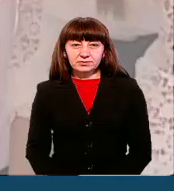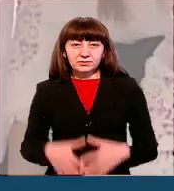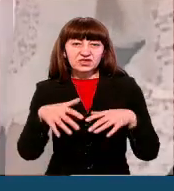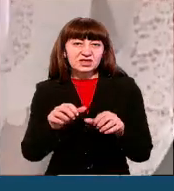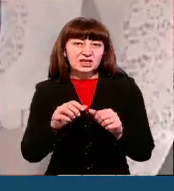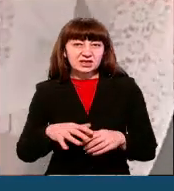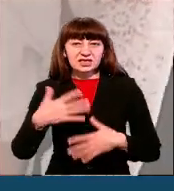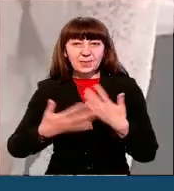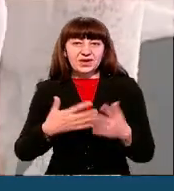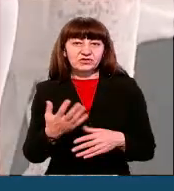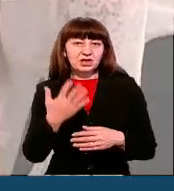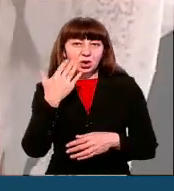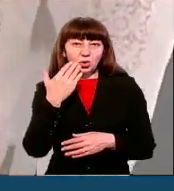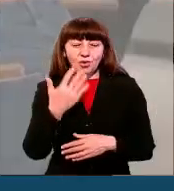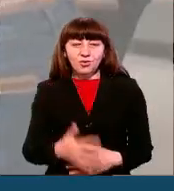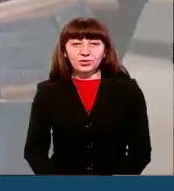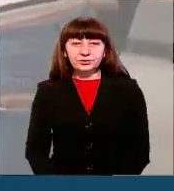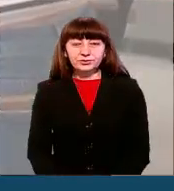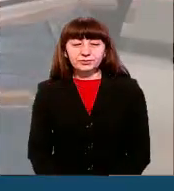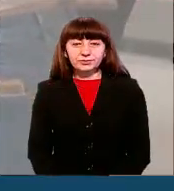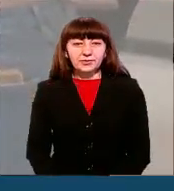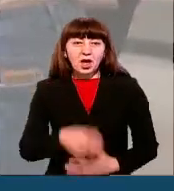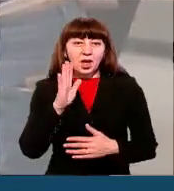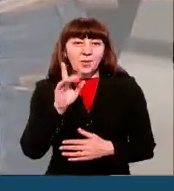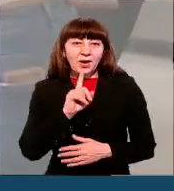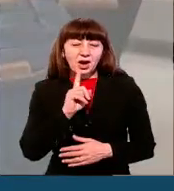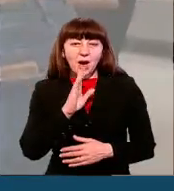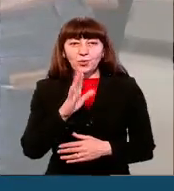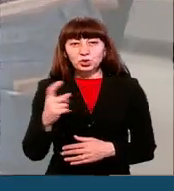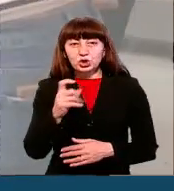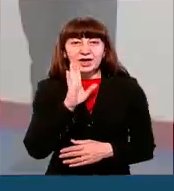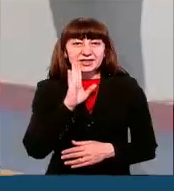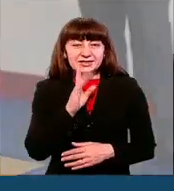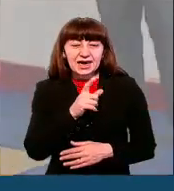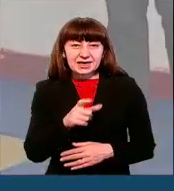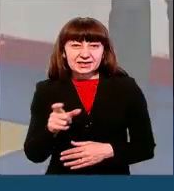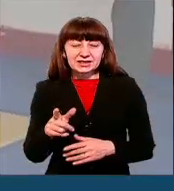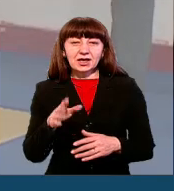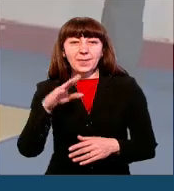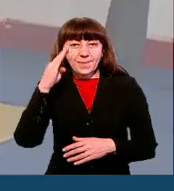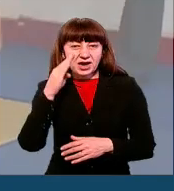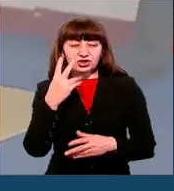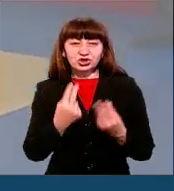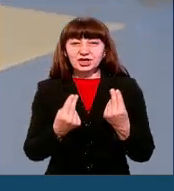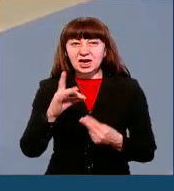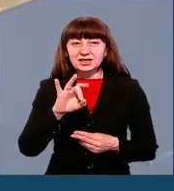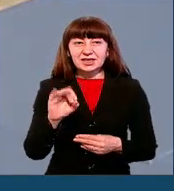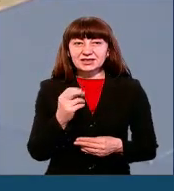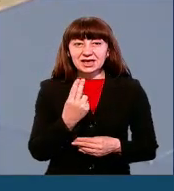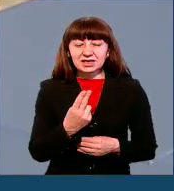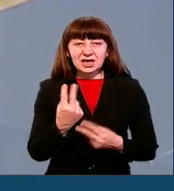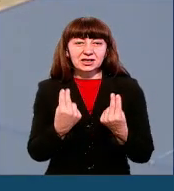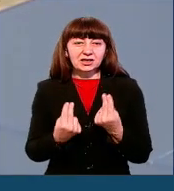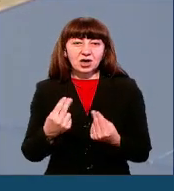легко замешивать. Так все хорошо. Пока будущие хозяйки раскатывали тесто в столовой, юноши играли в национальные игры.